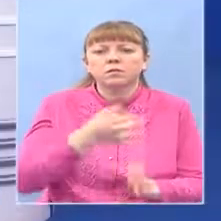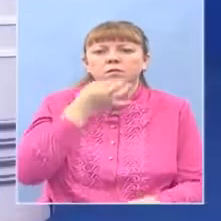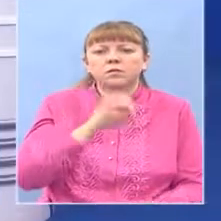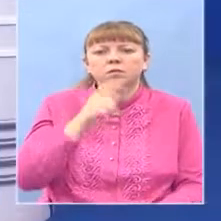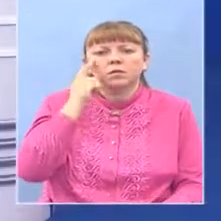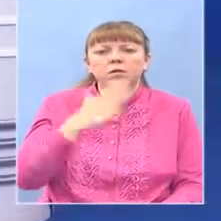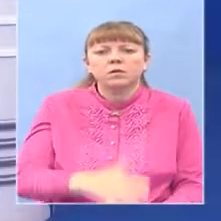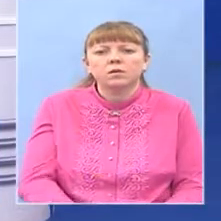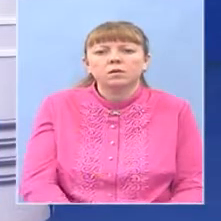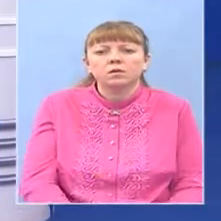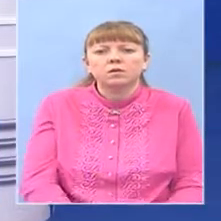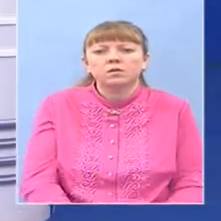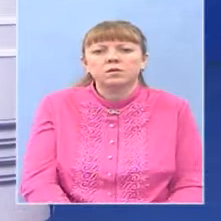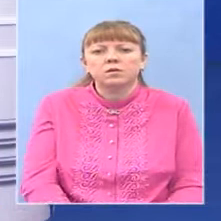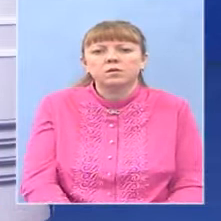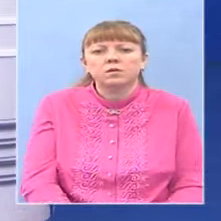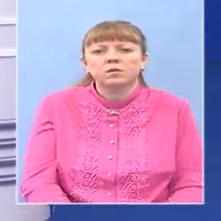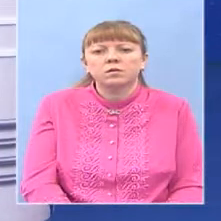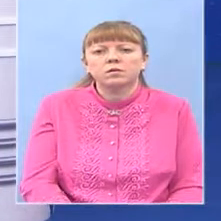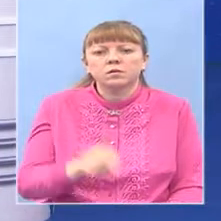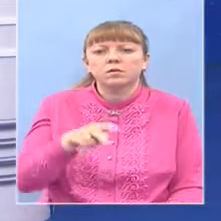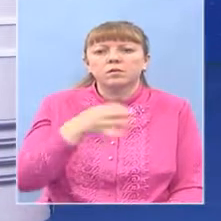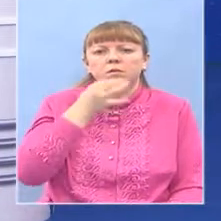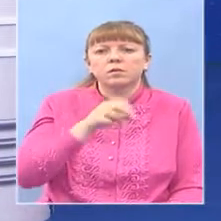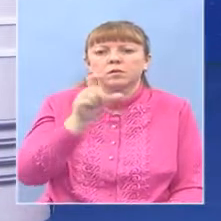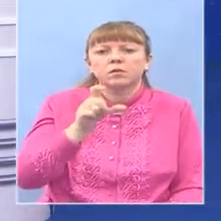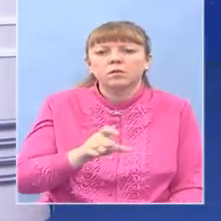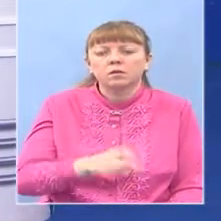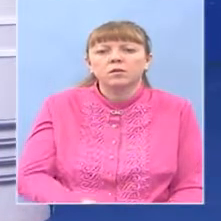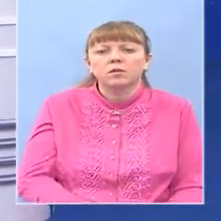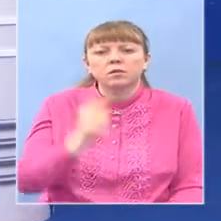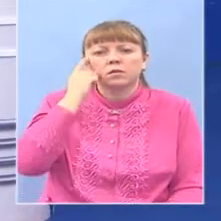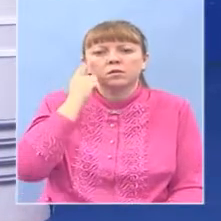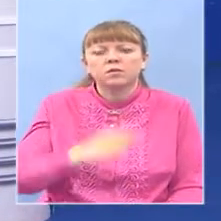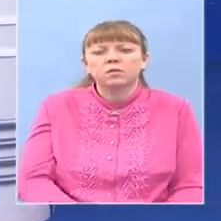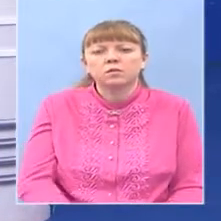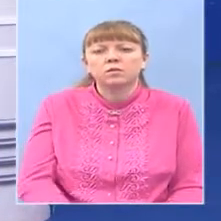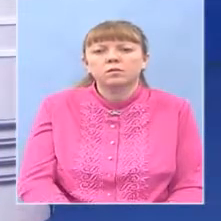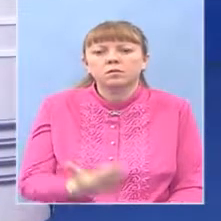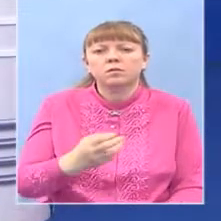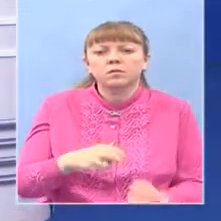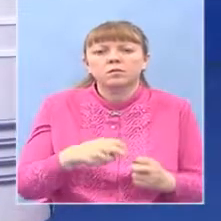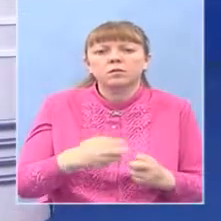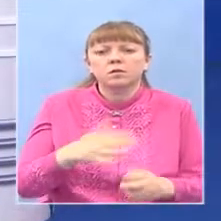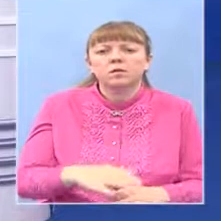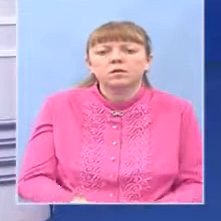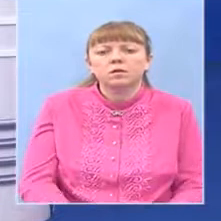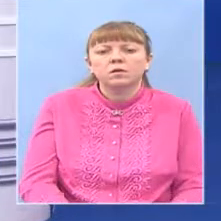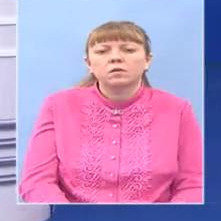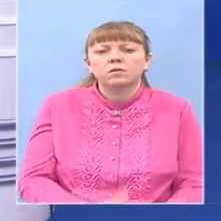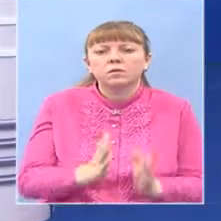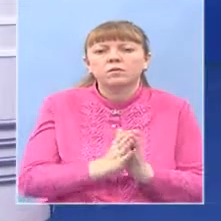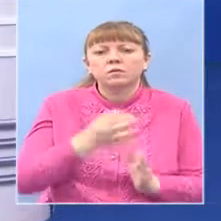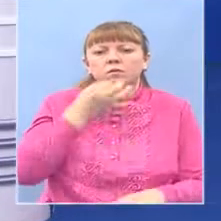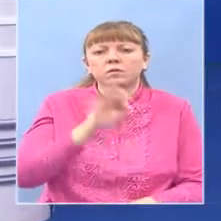стороны, понятно, потому что все-таки хочется, чтобы в сферу пришли опытные люди, которые имеют понимание о той или иной проблеме. С другой стороны, требование